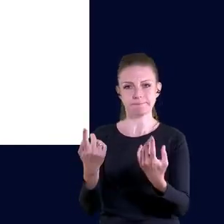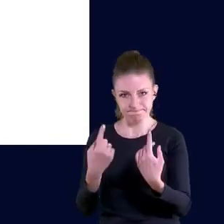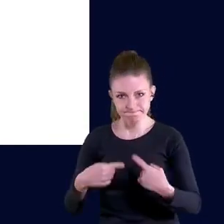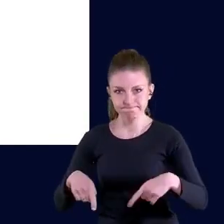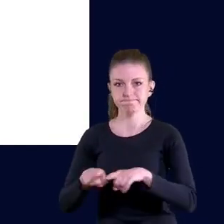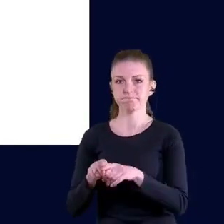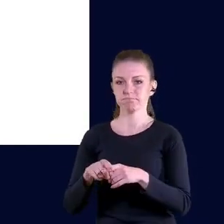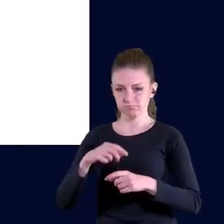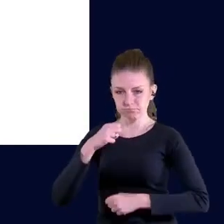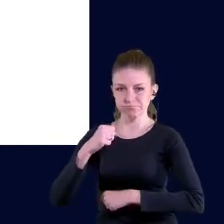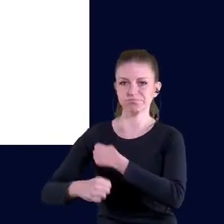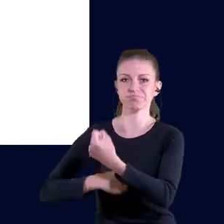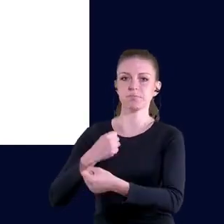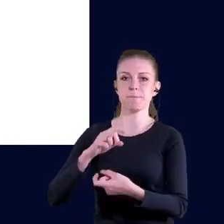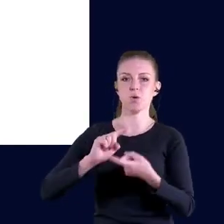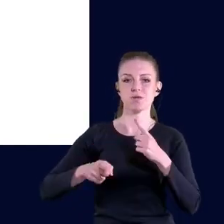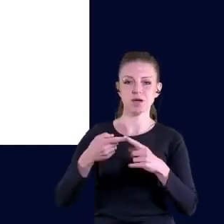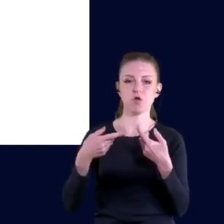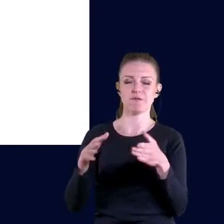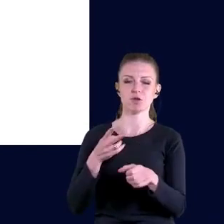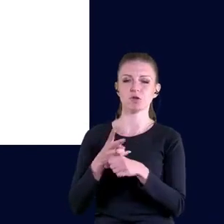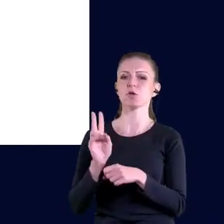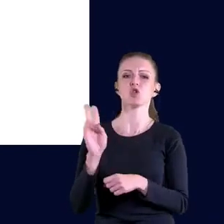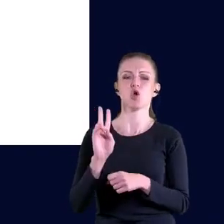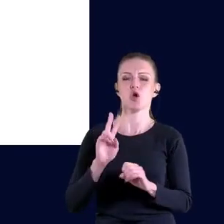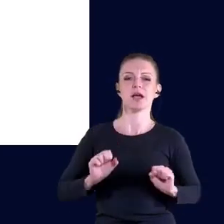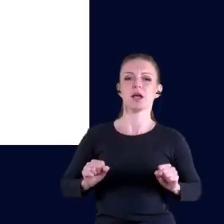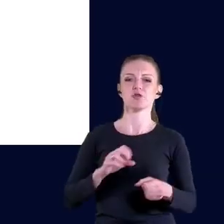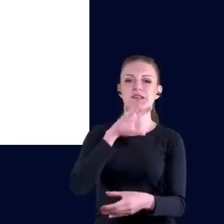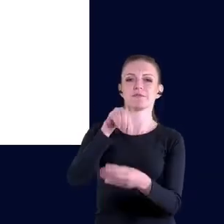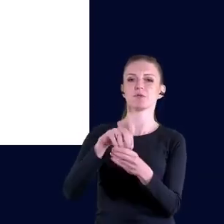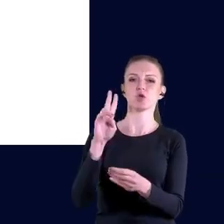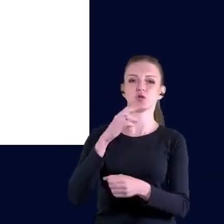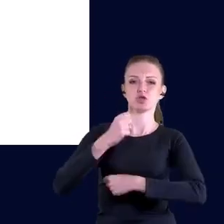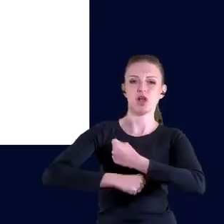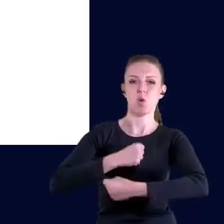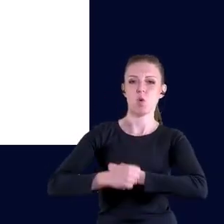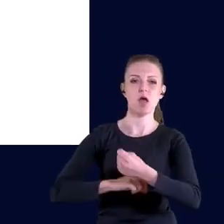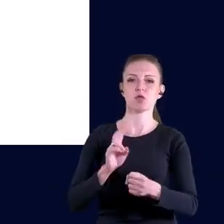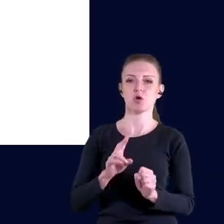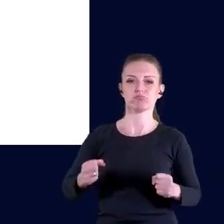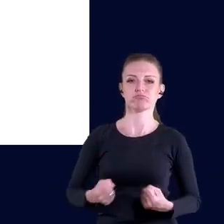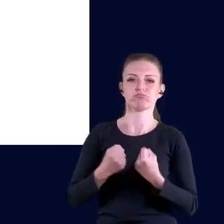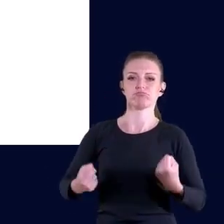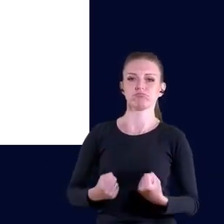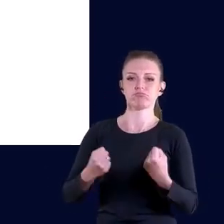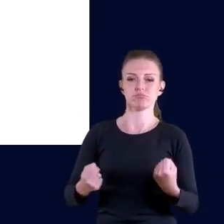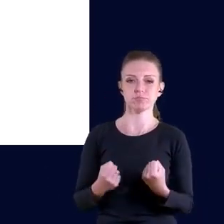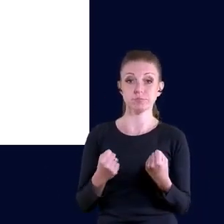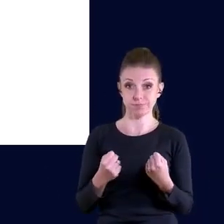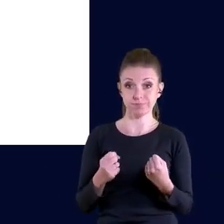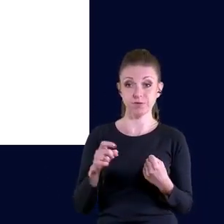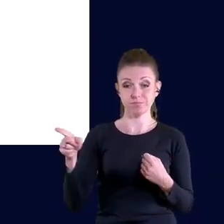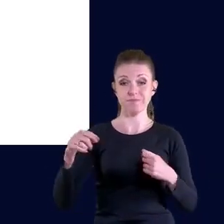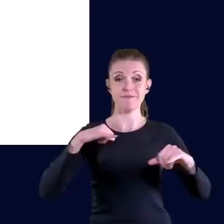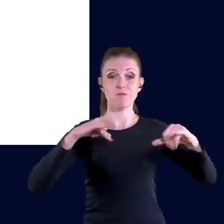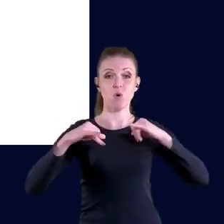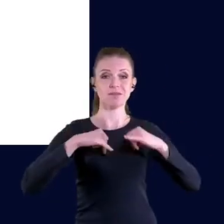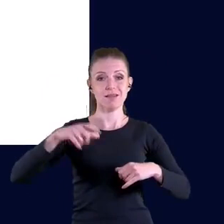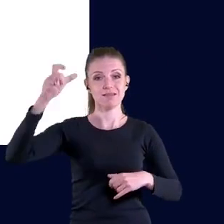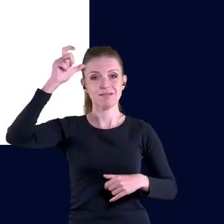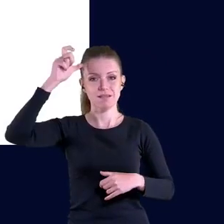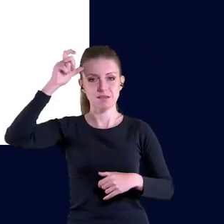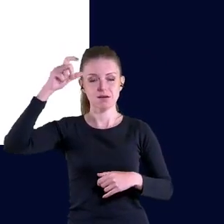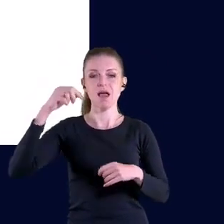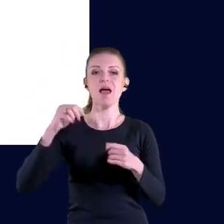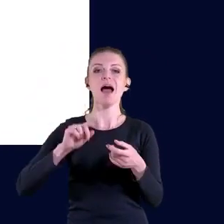otwartego dostępu na uczelniach kluczowe zaangażowanie wykazują władze centralne administracje